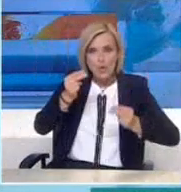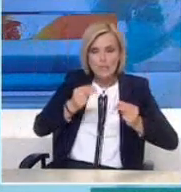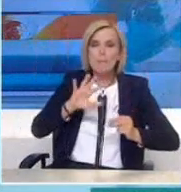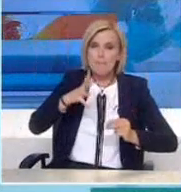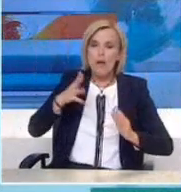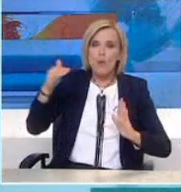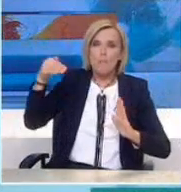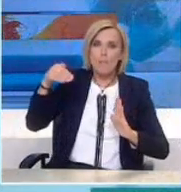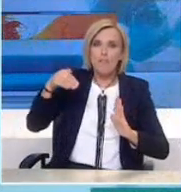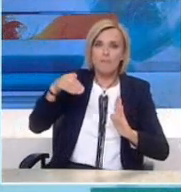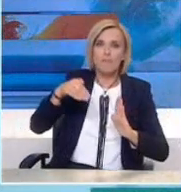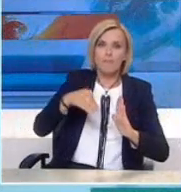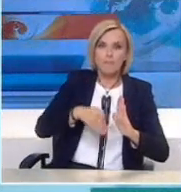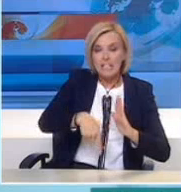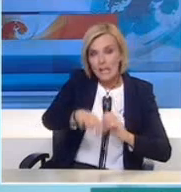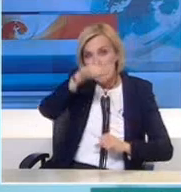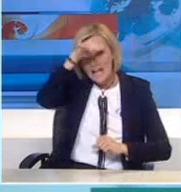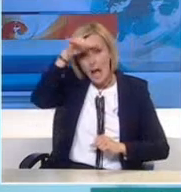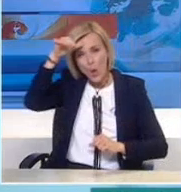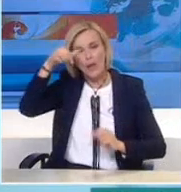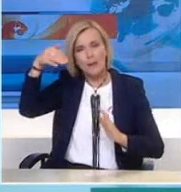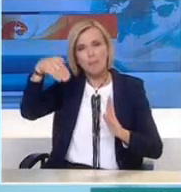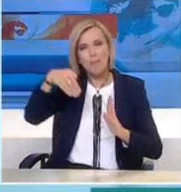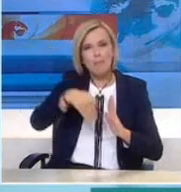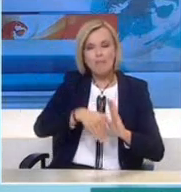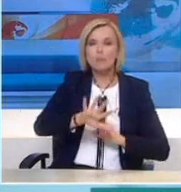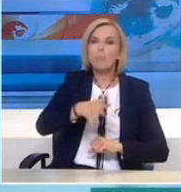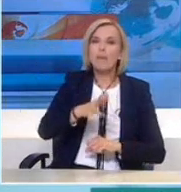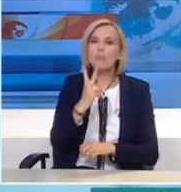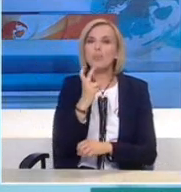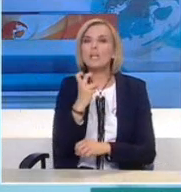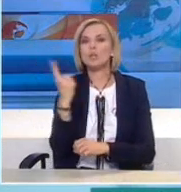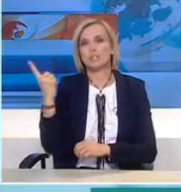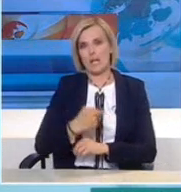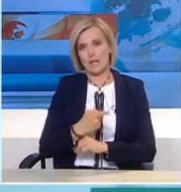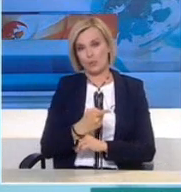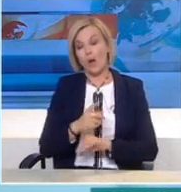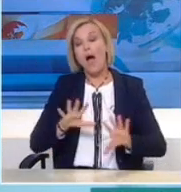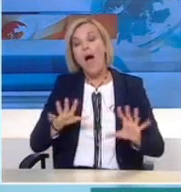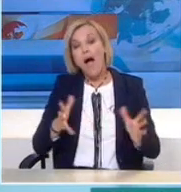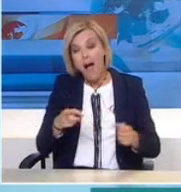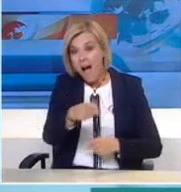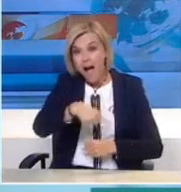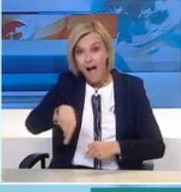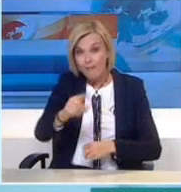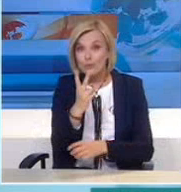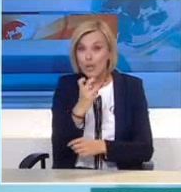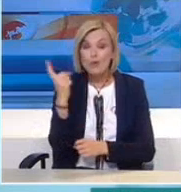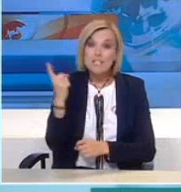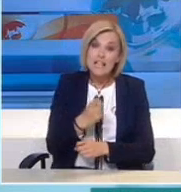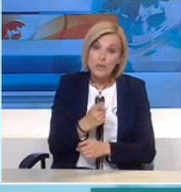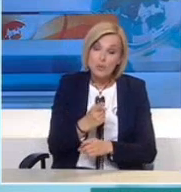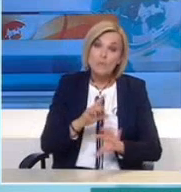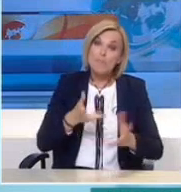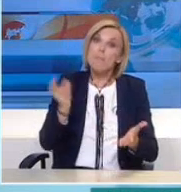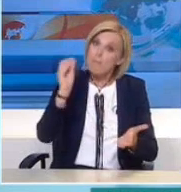η μετάδοση του ιού το καλοκαίρι περίπου 20%. Αλλά αυτό το 20% μπορεί να οδηγήσει στη